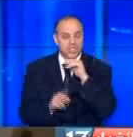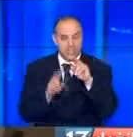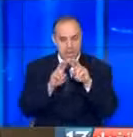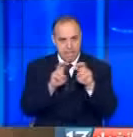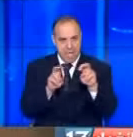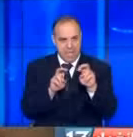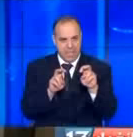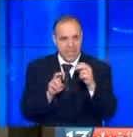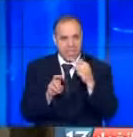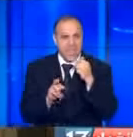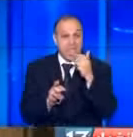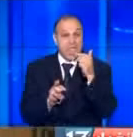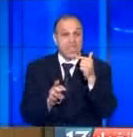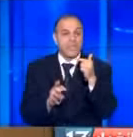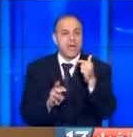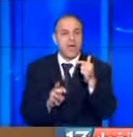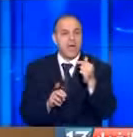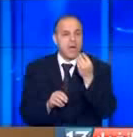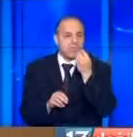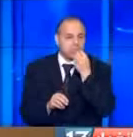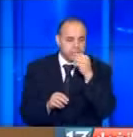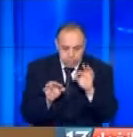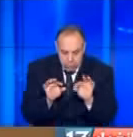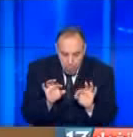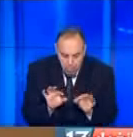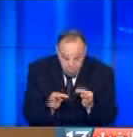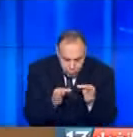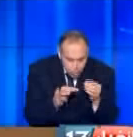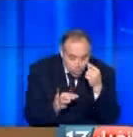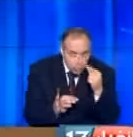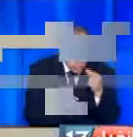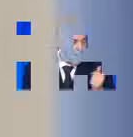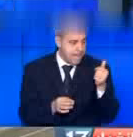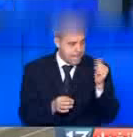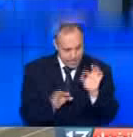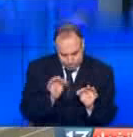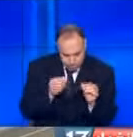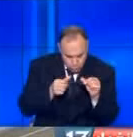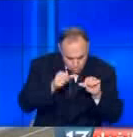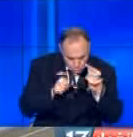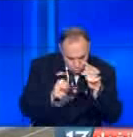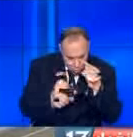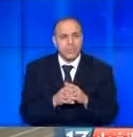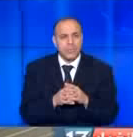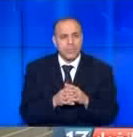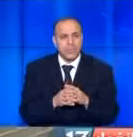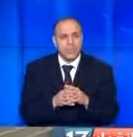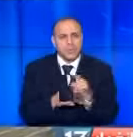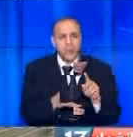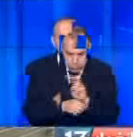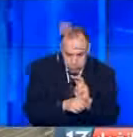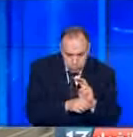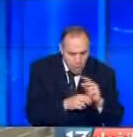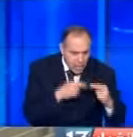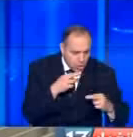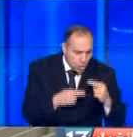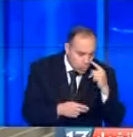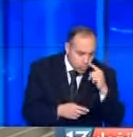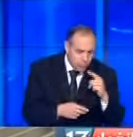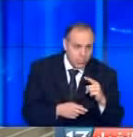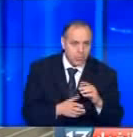المعلومة أن فما تسمم غذائي، واليوم أرجعنا باش نأخذ تحاليل أخرى لإكمال البحث. الطلبة نفذوا تحركا احتجاجيا على